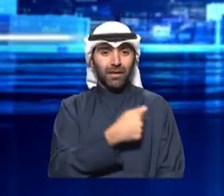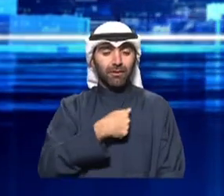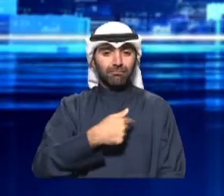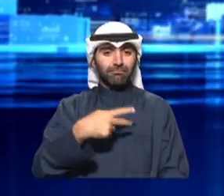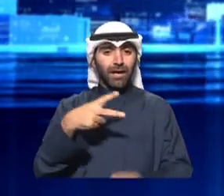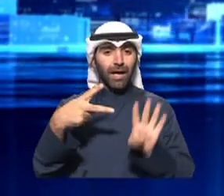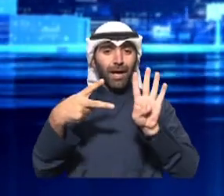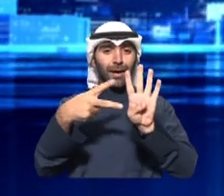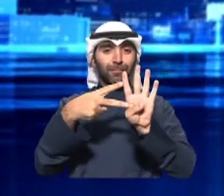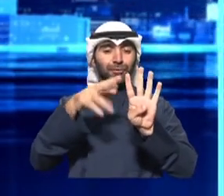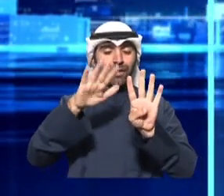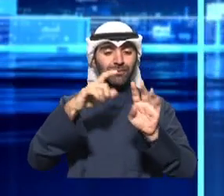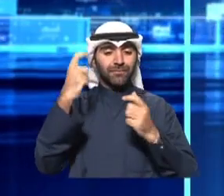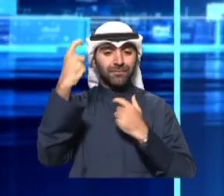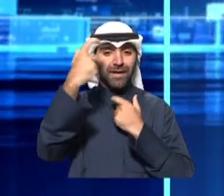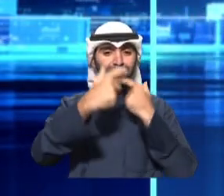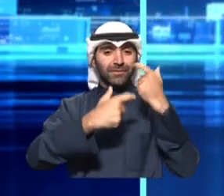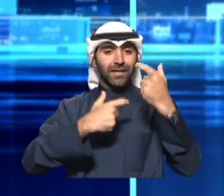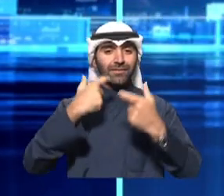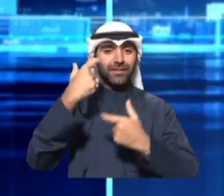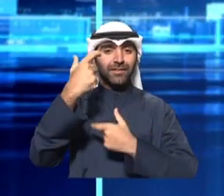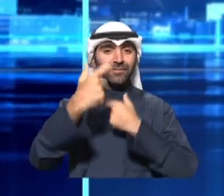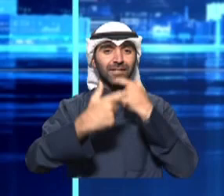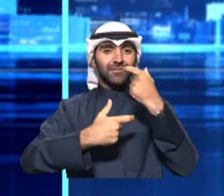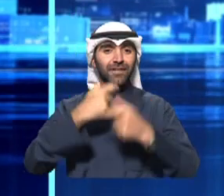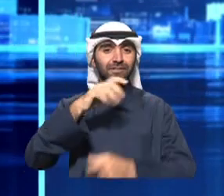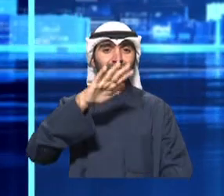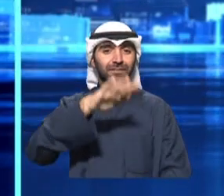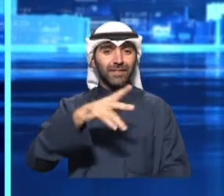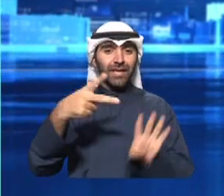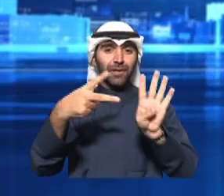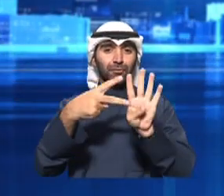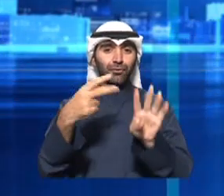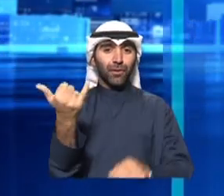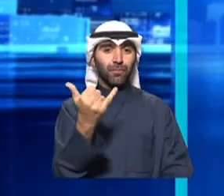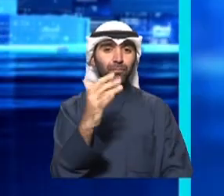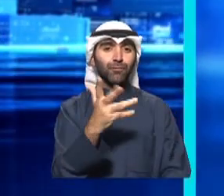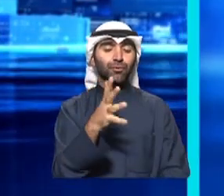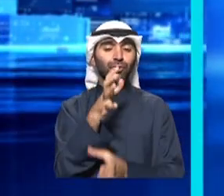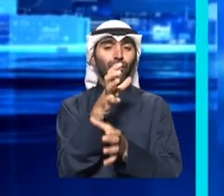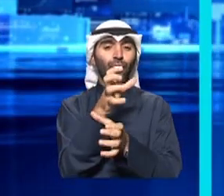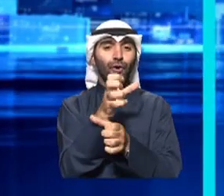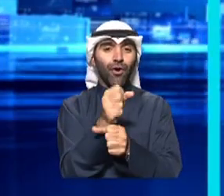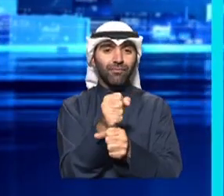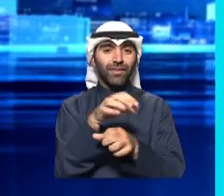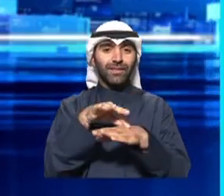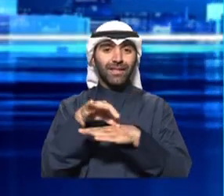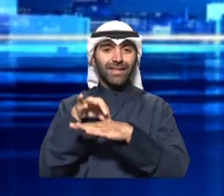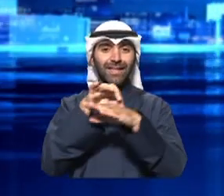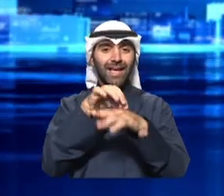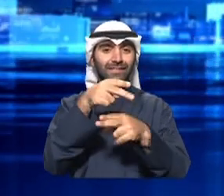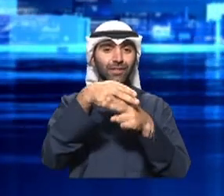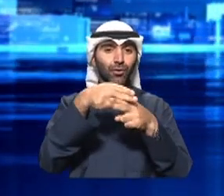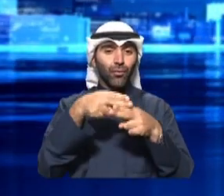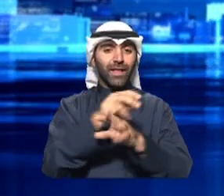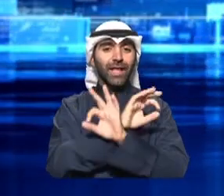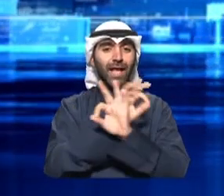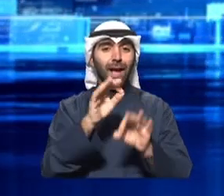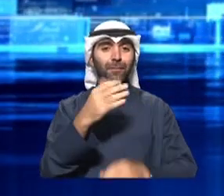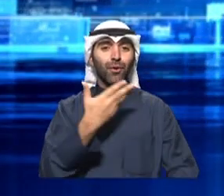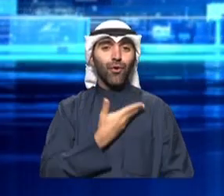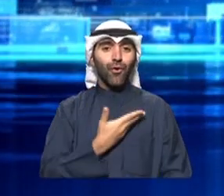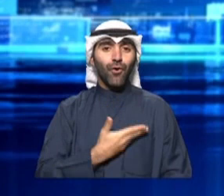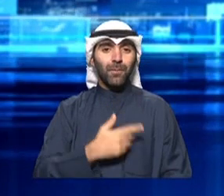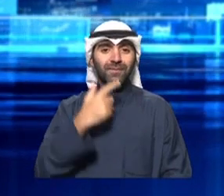تلقى اللقاح لرصد أي أعراض غير محتملة مؤكدة أنه لم يتم حتى الآن أو مؤكدة